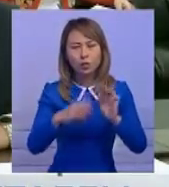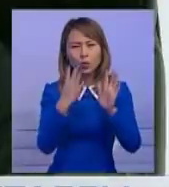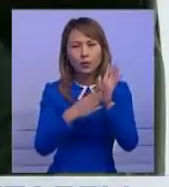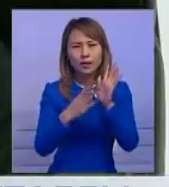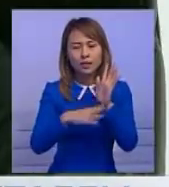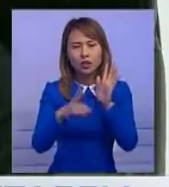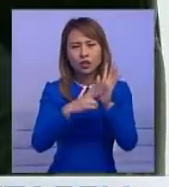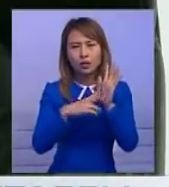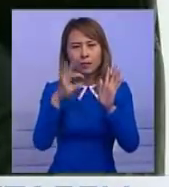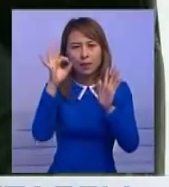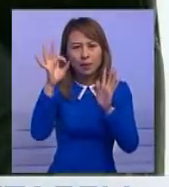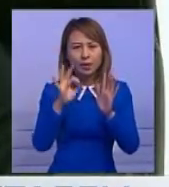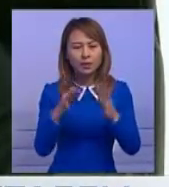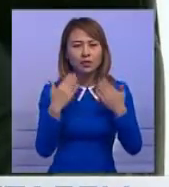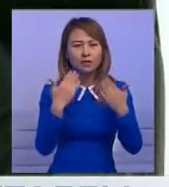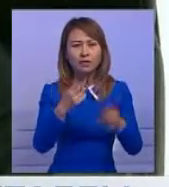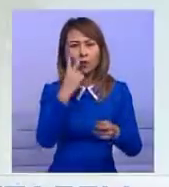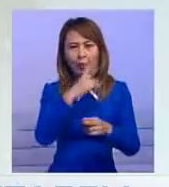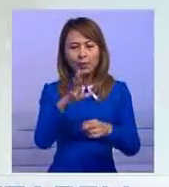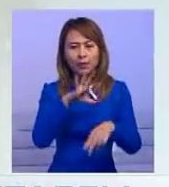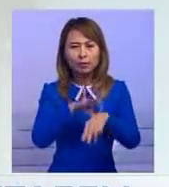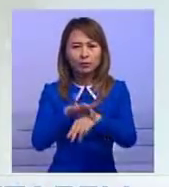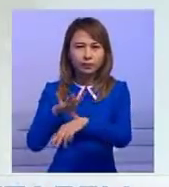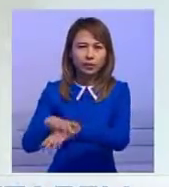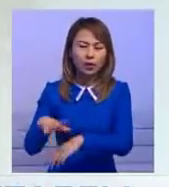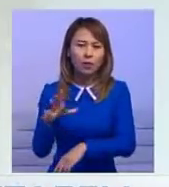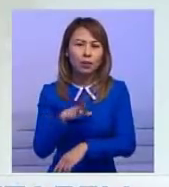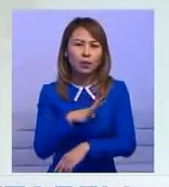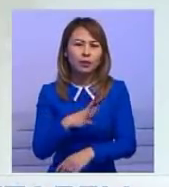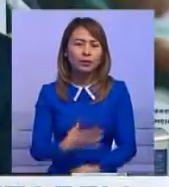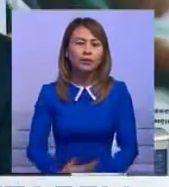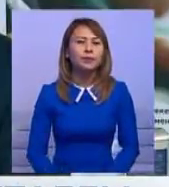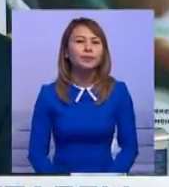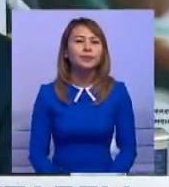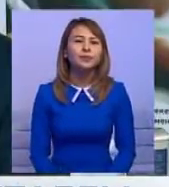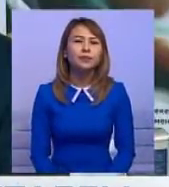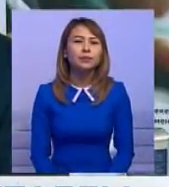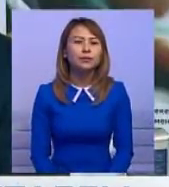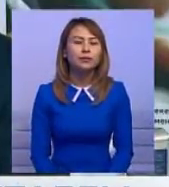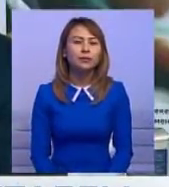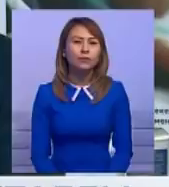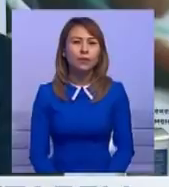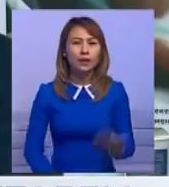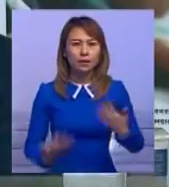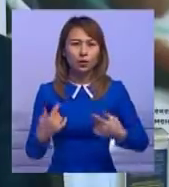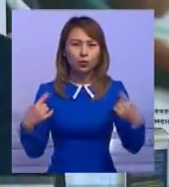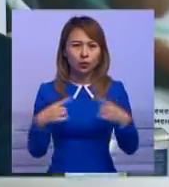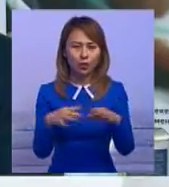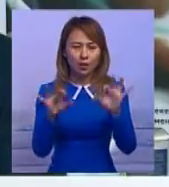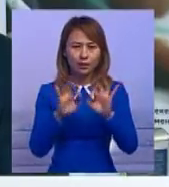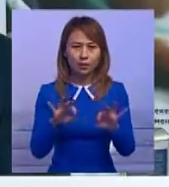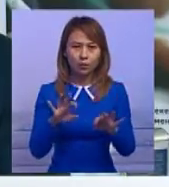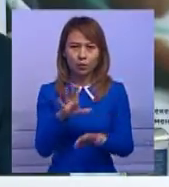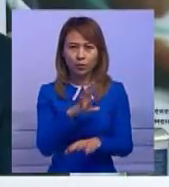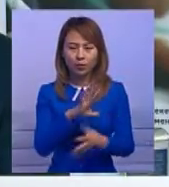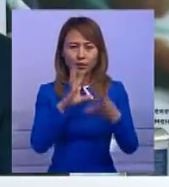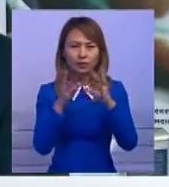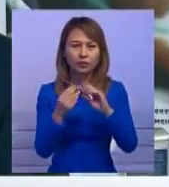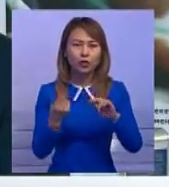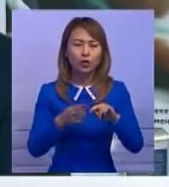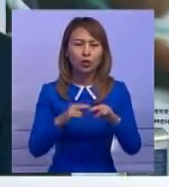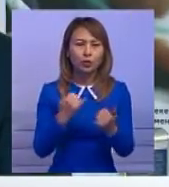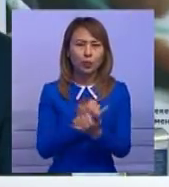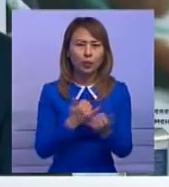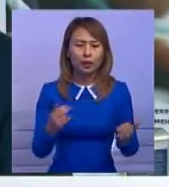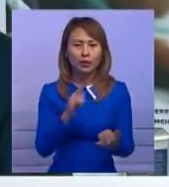тіркелген. Оның 41 бойынша тиісті ұсыныстар енгізілген. Нақтырақ айтатын болсақ, міне өздеріңіз көріп отқандай, міне сонда қызмет